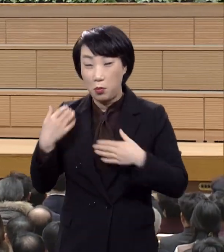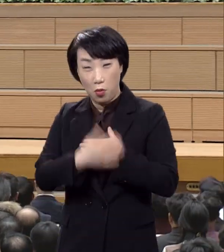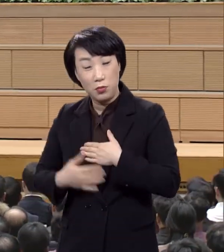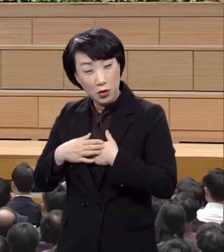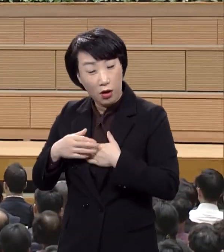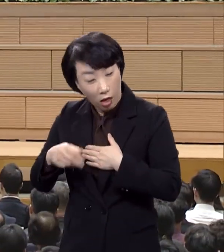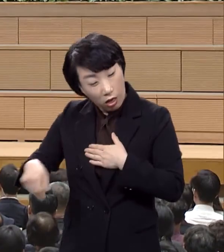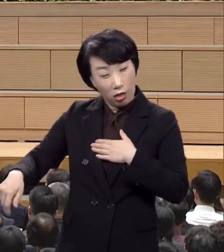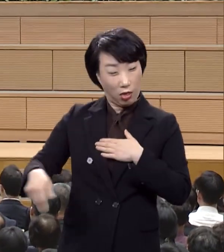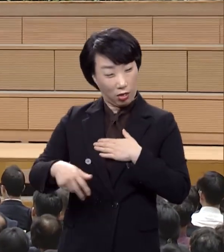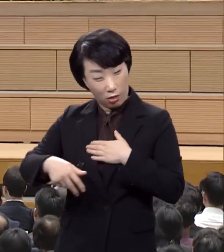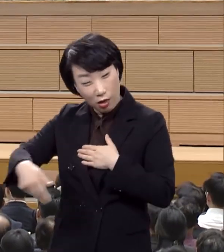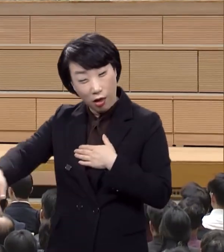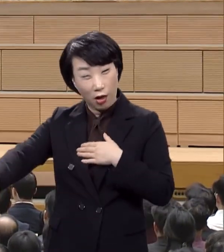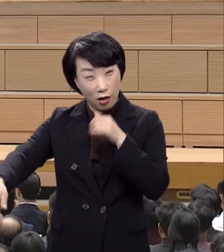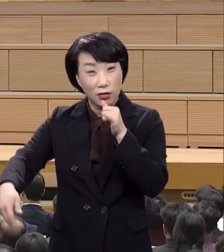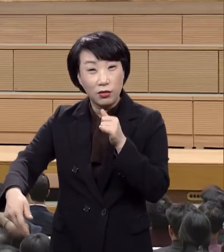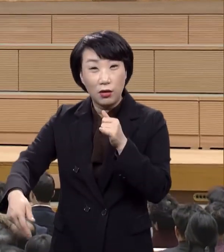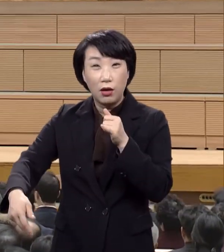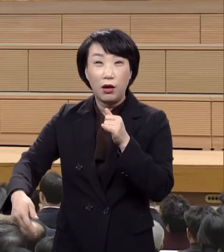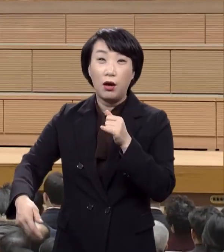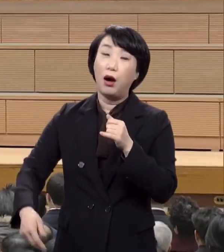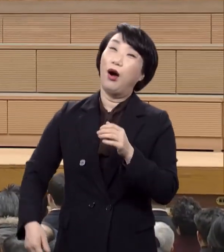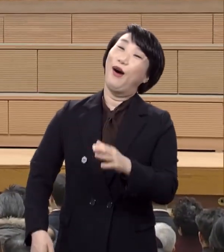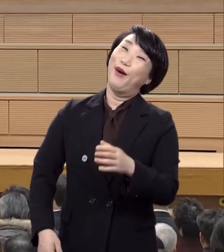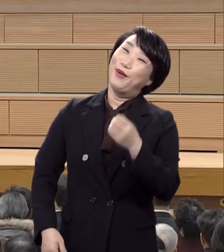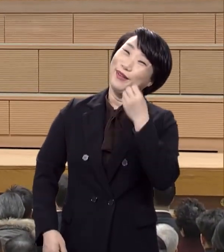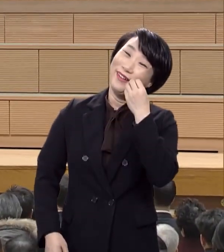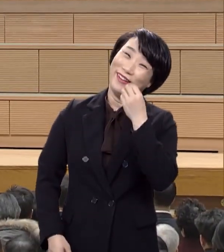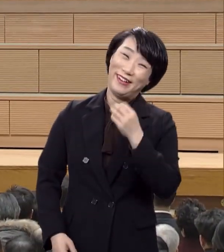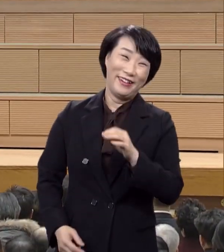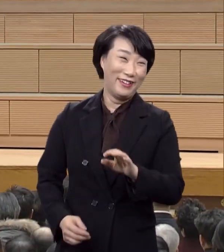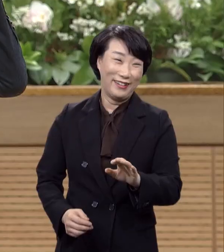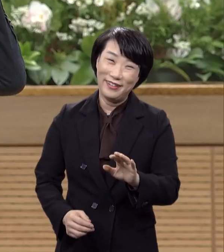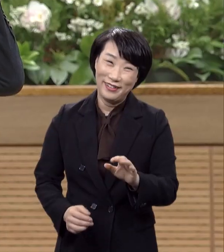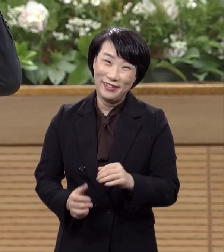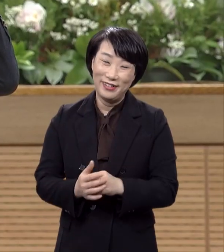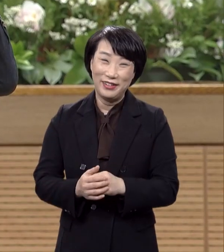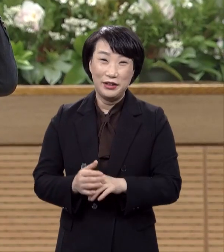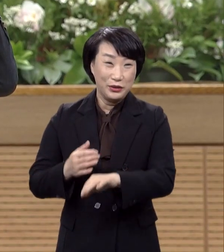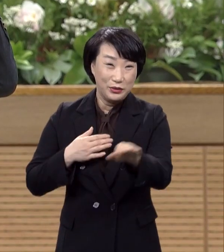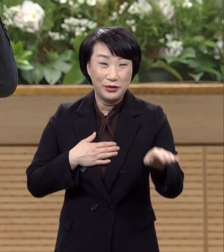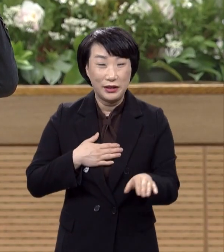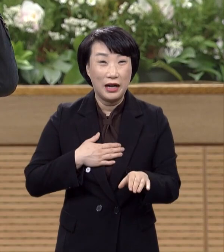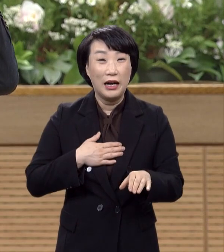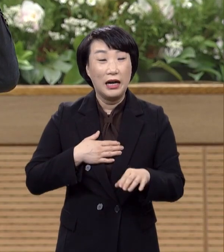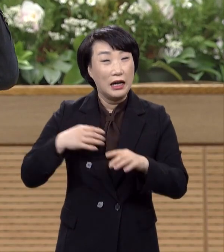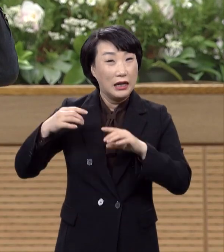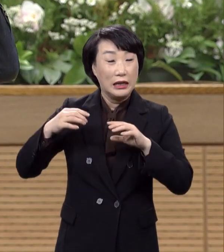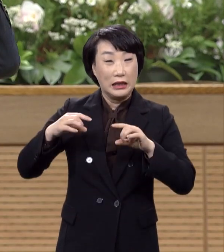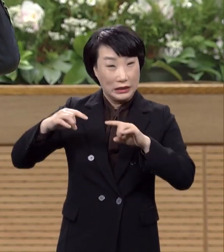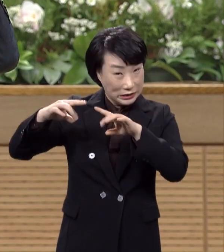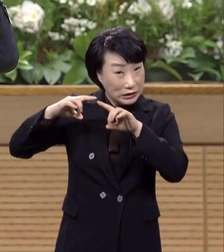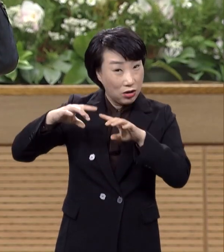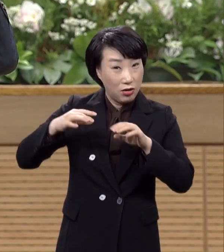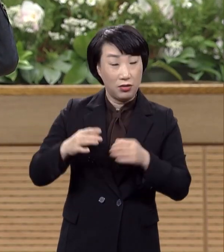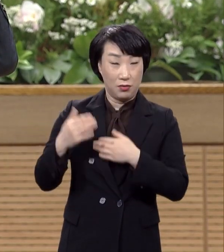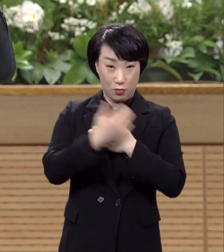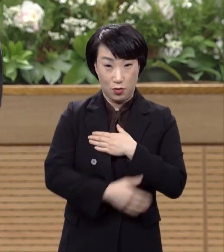따라갑니다. 이게 얼마나 정말로 이게 우리가 신경에나